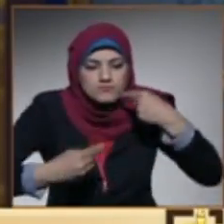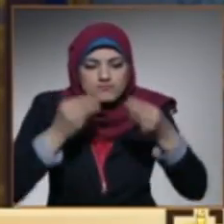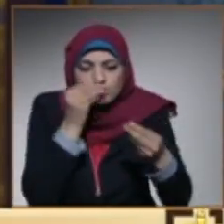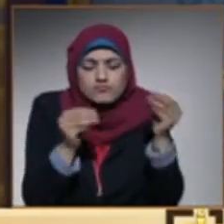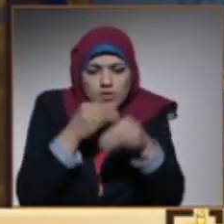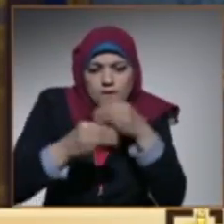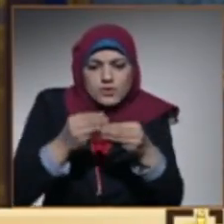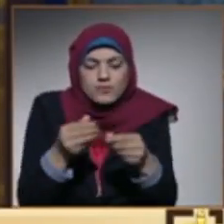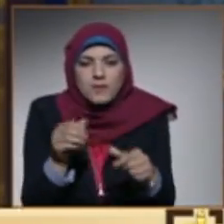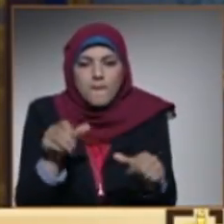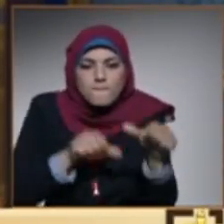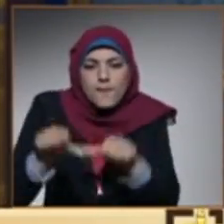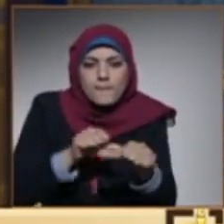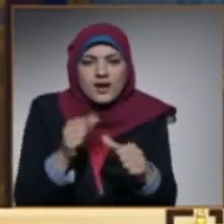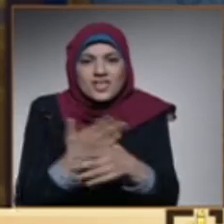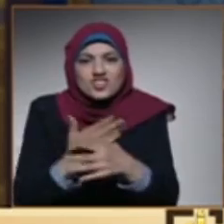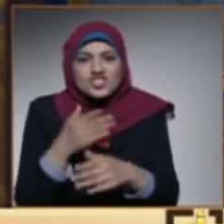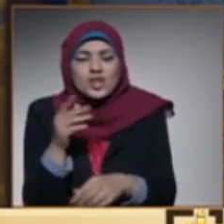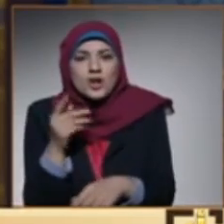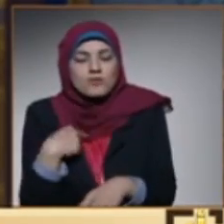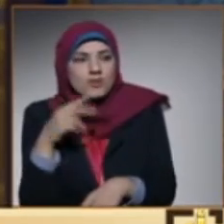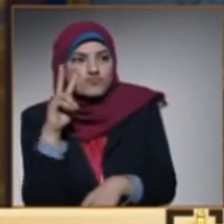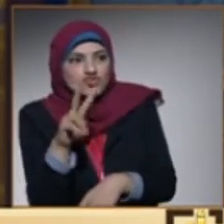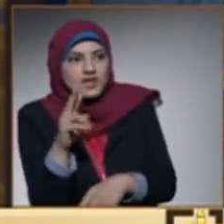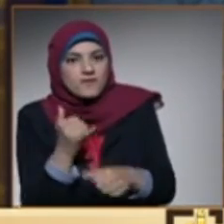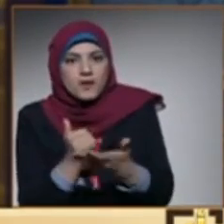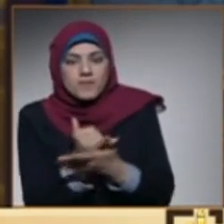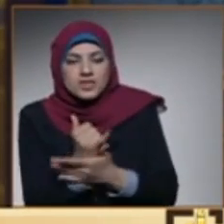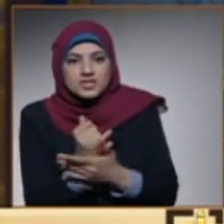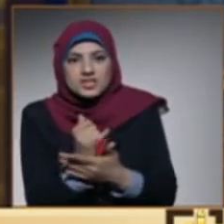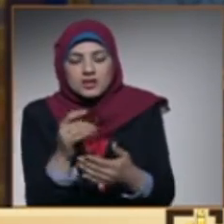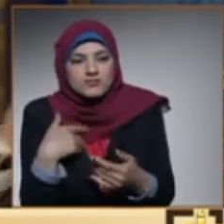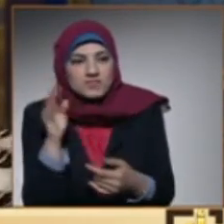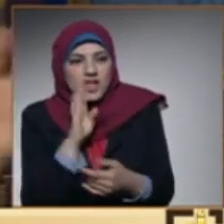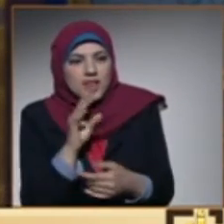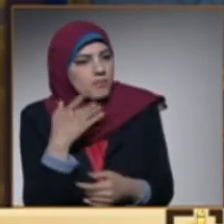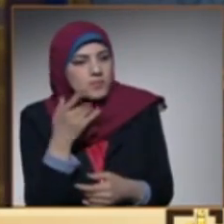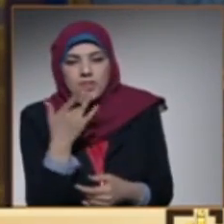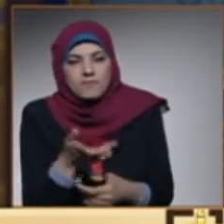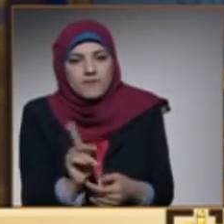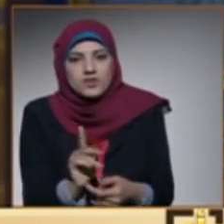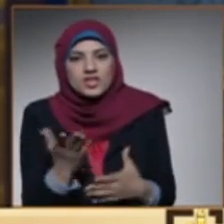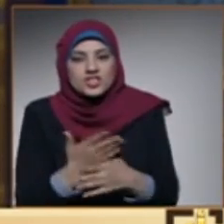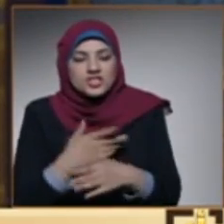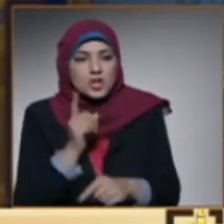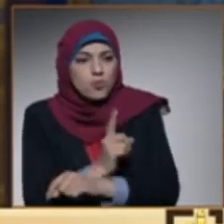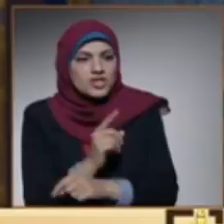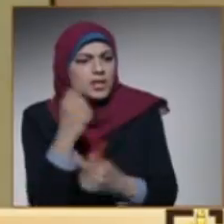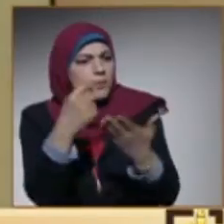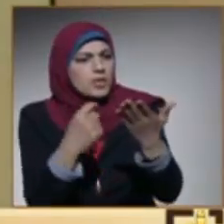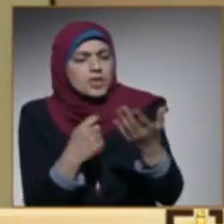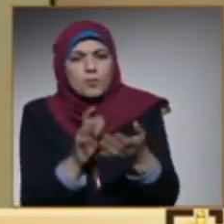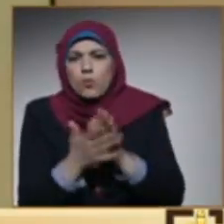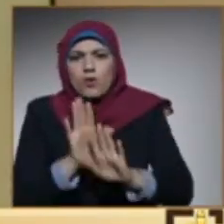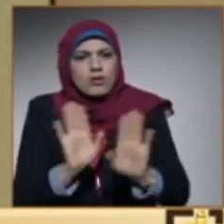هم يعلموا نفسهم، لان في المدرسه بس مجرد استاذ بيكتب على الفصل وينقله بس. طيب